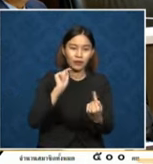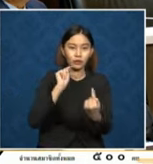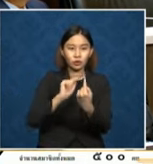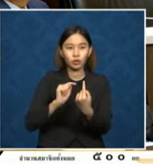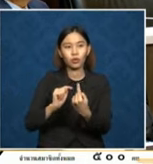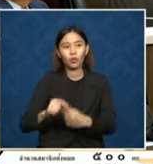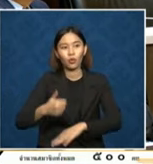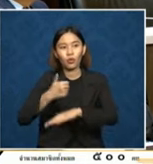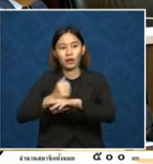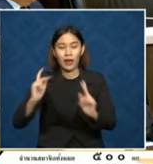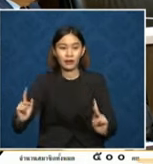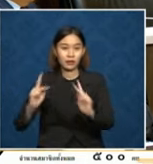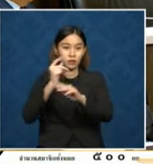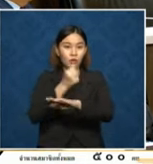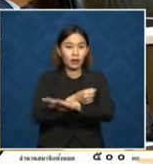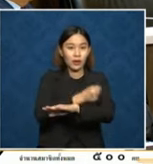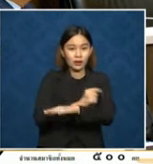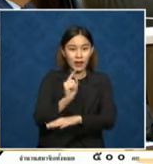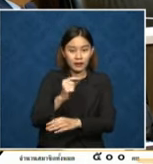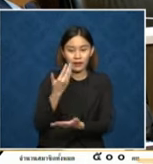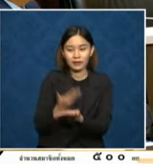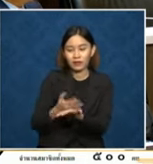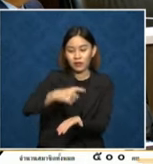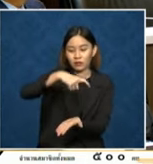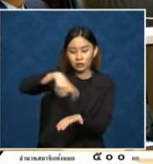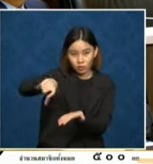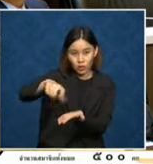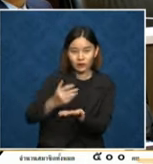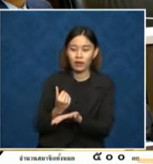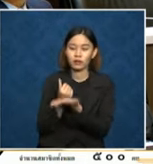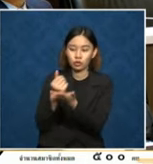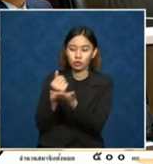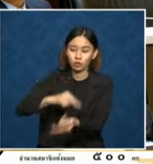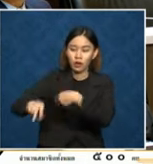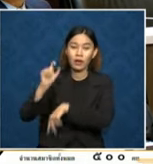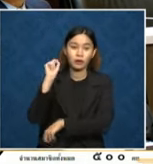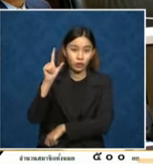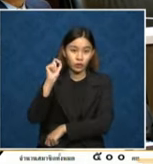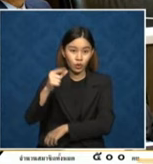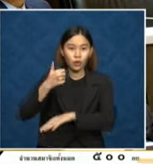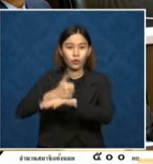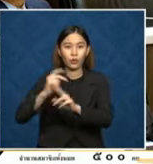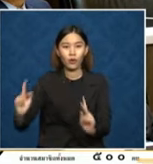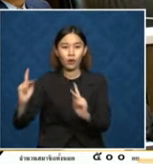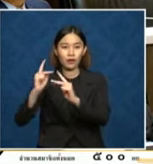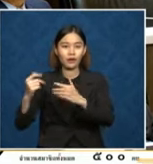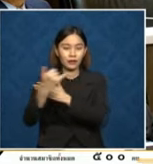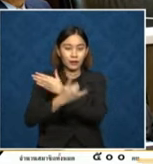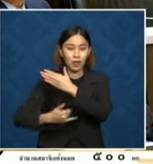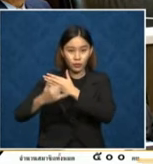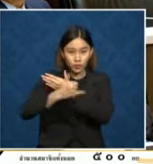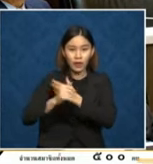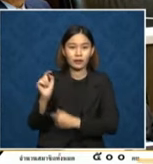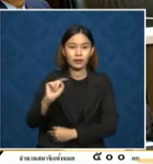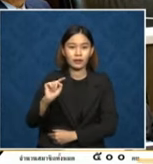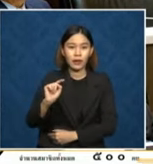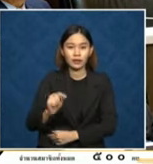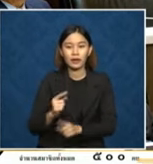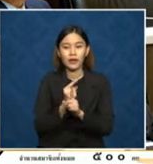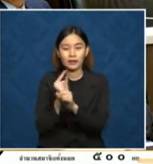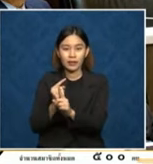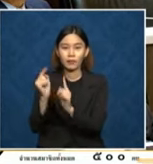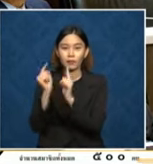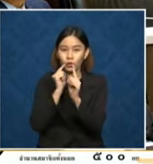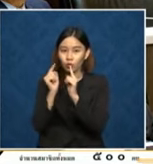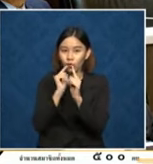รัฐมนตรีกระทรวงแรงงานเร่งดำเนินการจ่ายเงินเยียวยาอย่างเร่งด่วนและก็รัฐมนตรีกระทรวงการต่างประเทศเร่งดำเนินการติดตามประส